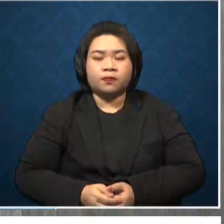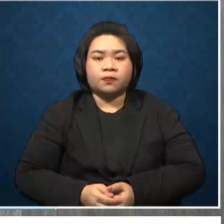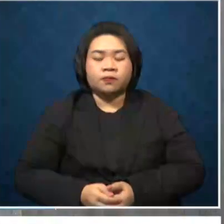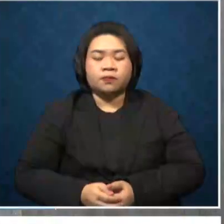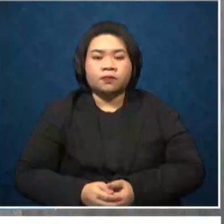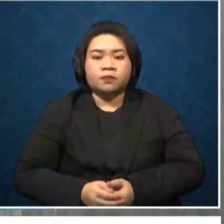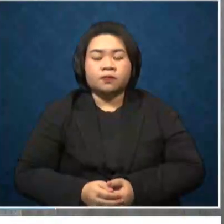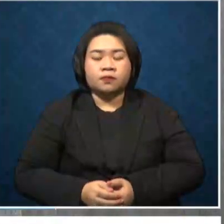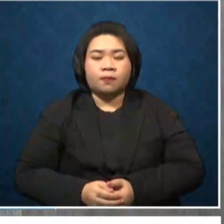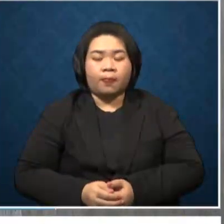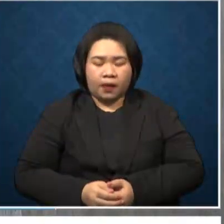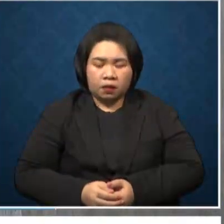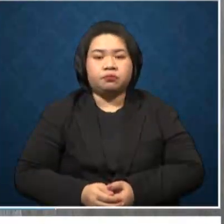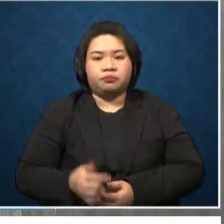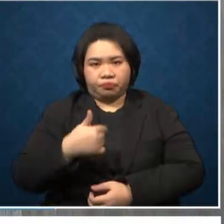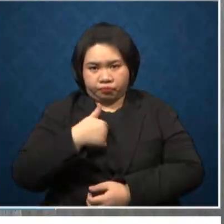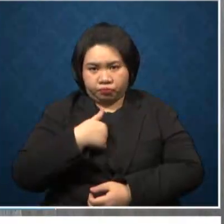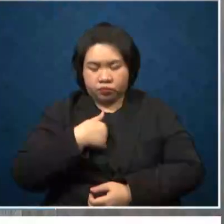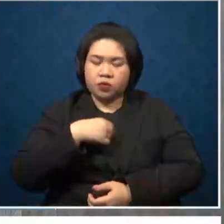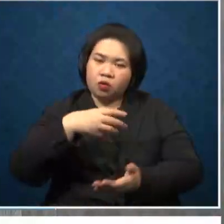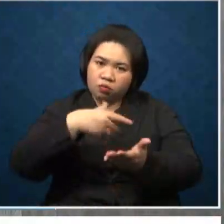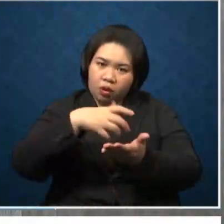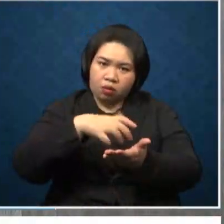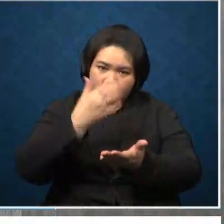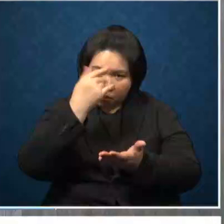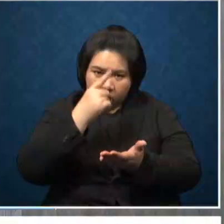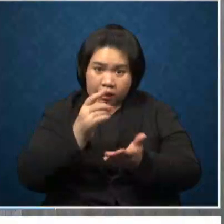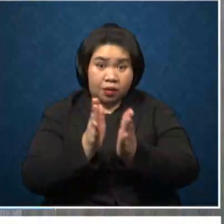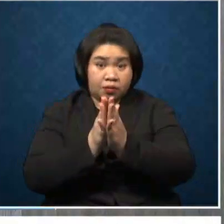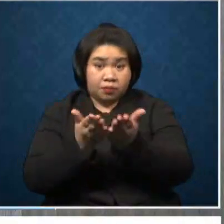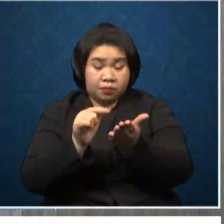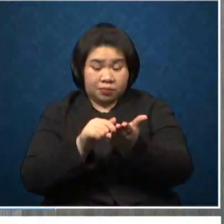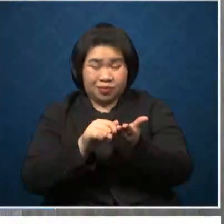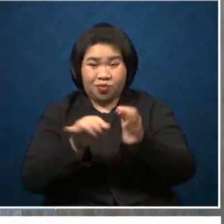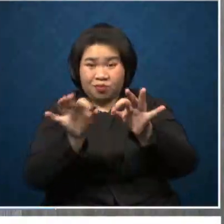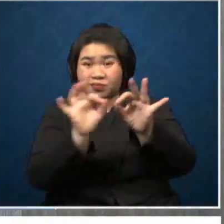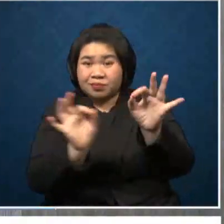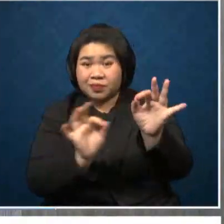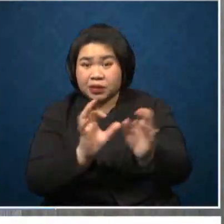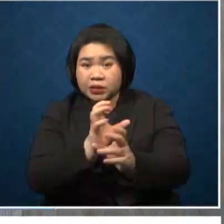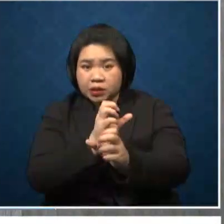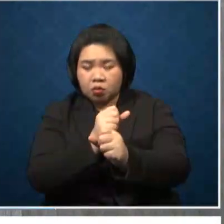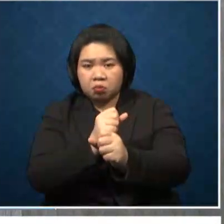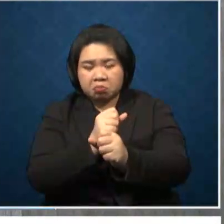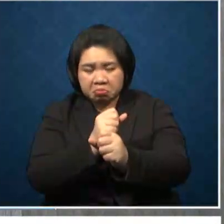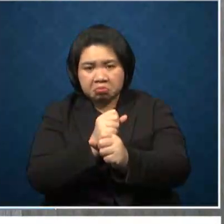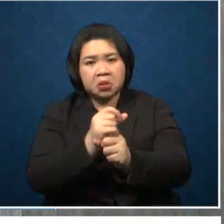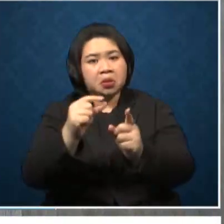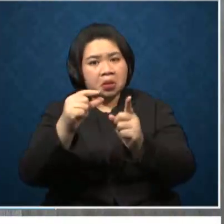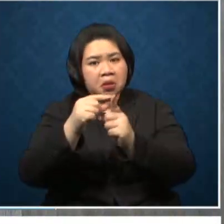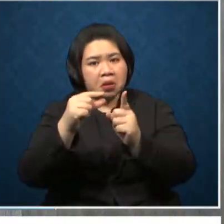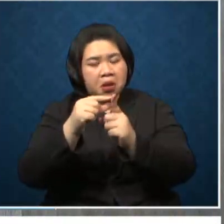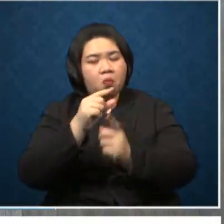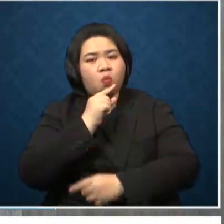ผมต้องพูดเรื่องนี้ก็เพราะว่าหน้าแรกของบทสรุปของนักบริหารกล่าวหาว่า